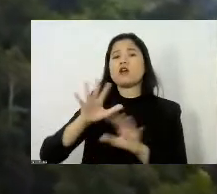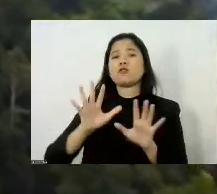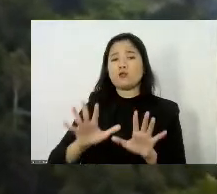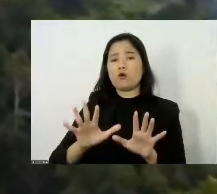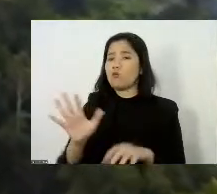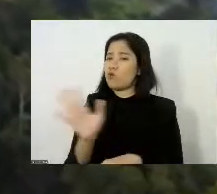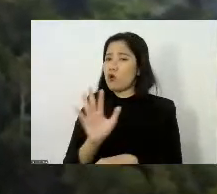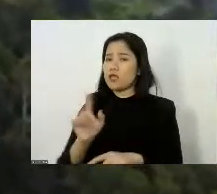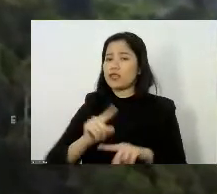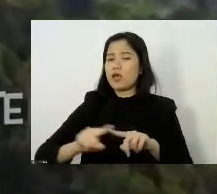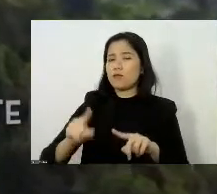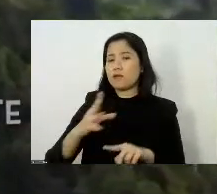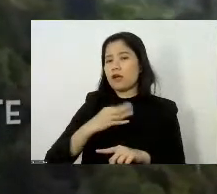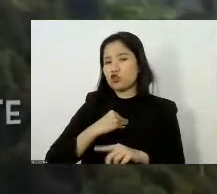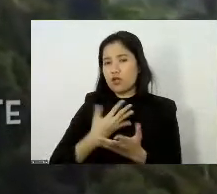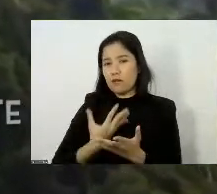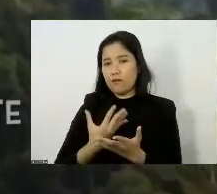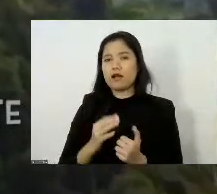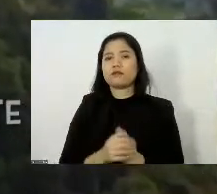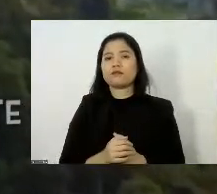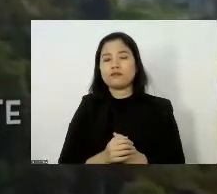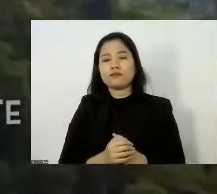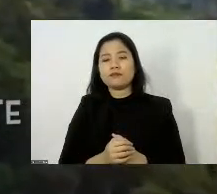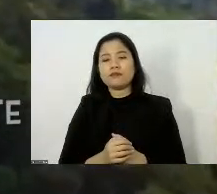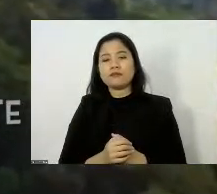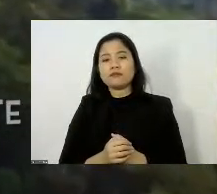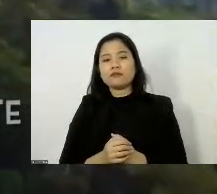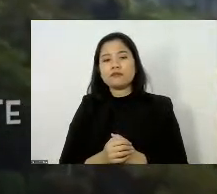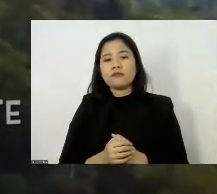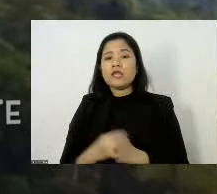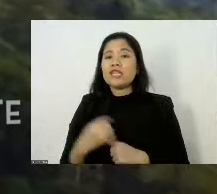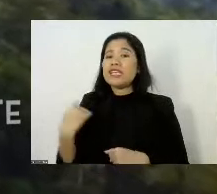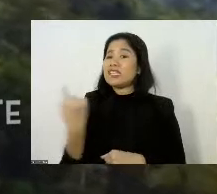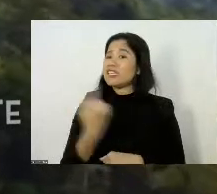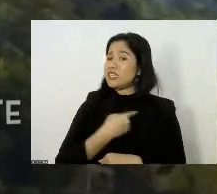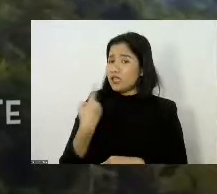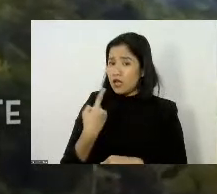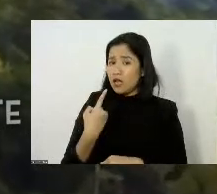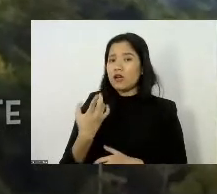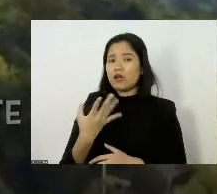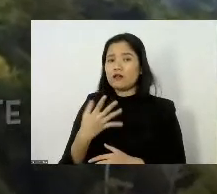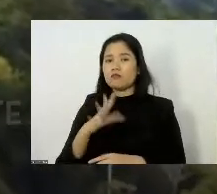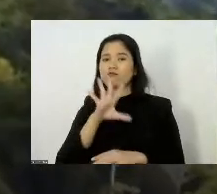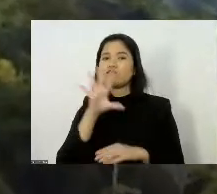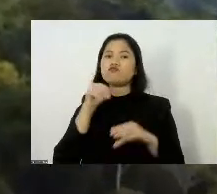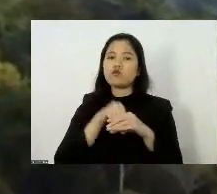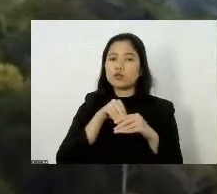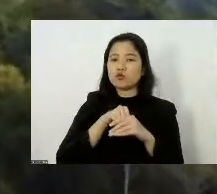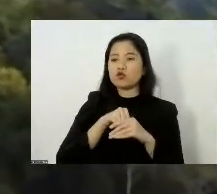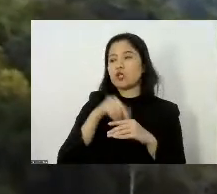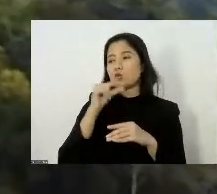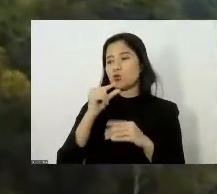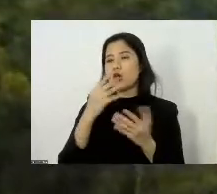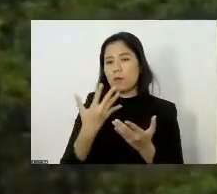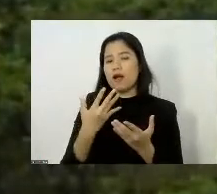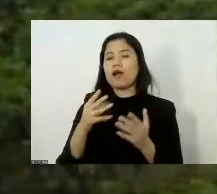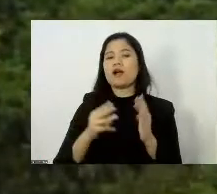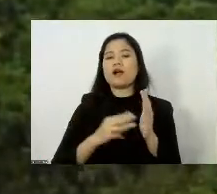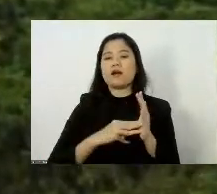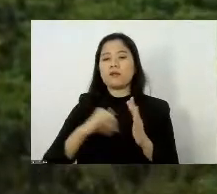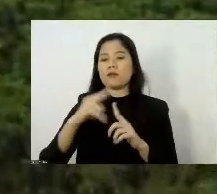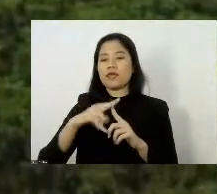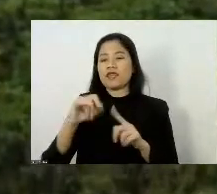tetapi hal ini juga berarti bahwa kita telah berkontribusi untuk Upaya mitigasi perubahan